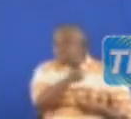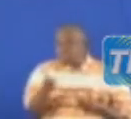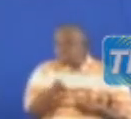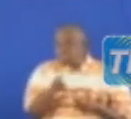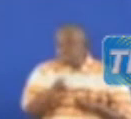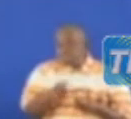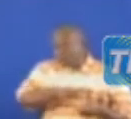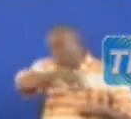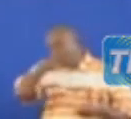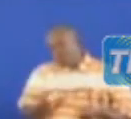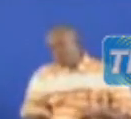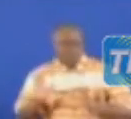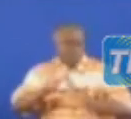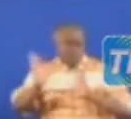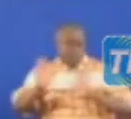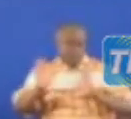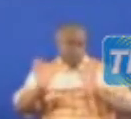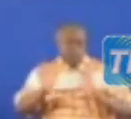hatutawaangusha.